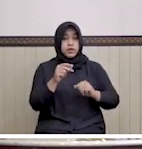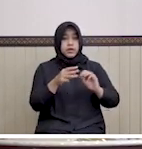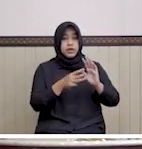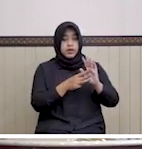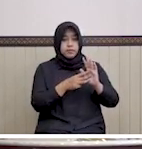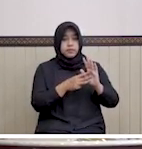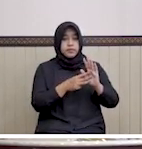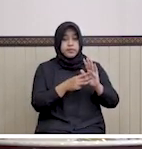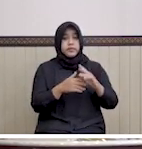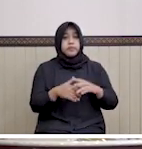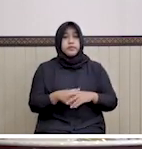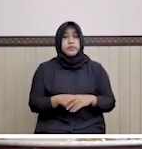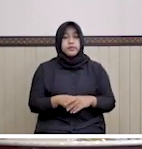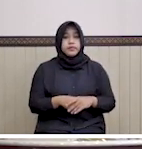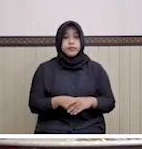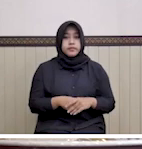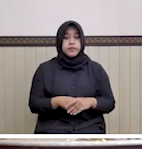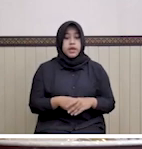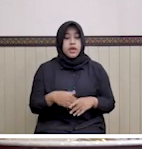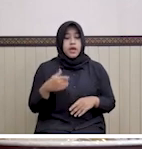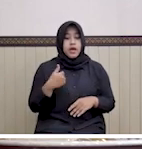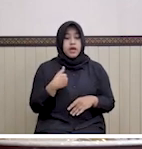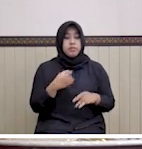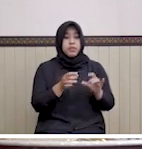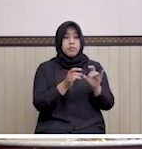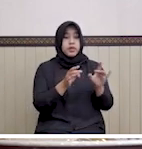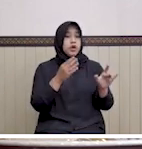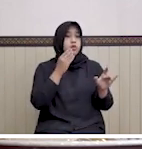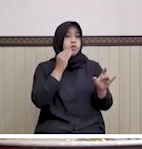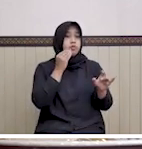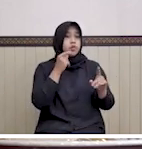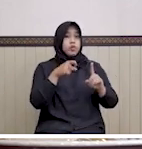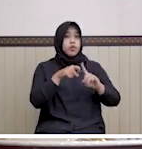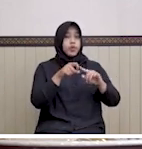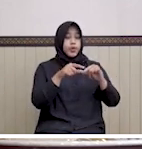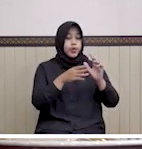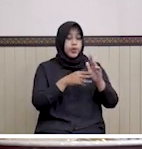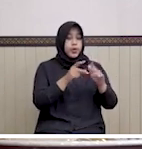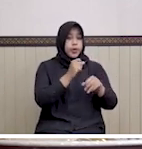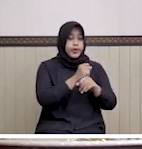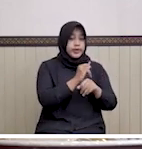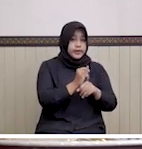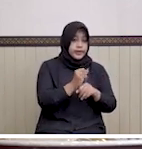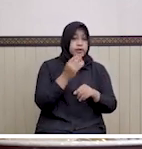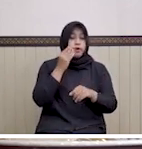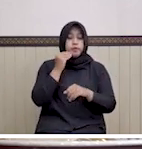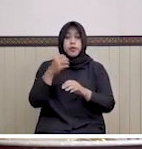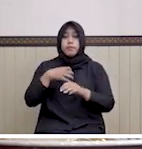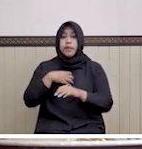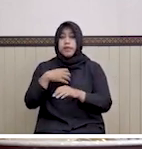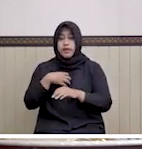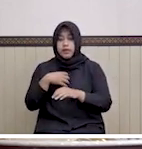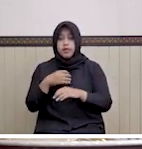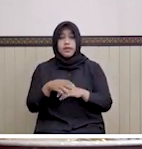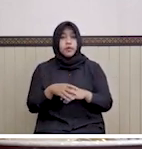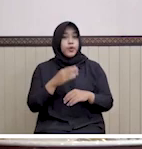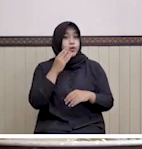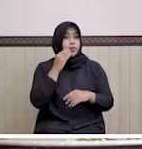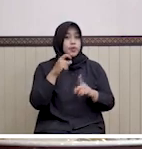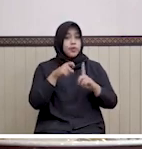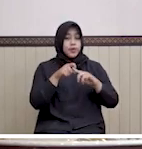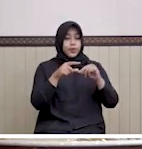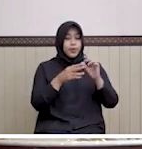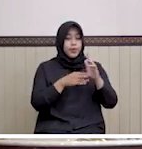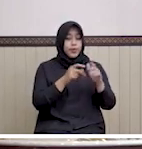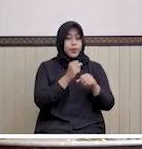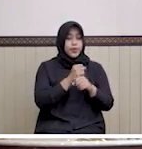kemudian Eh ada perbedaan usia kronologi dan usia Dewa usia mental dan usia kronologi itu yang kemudian